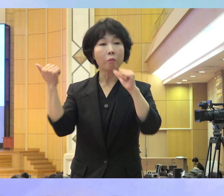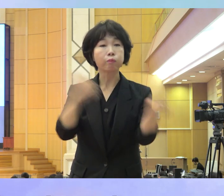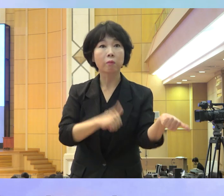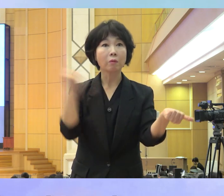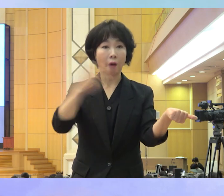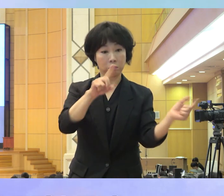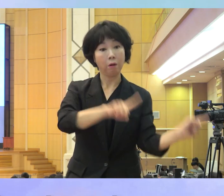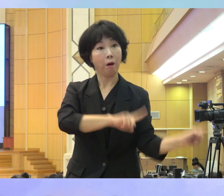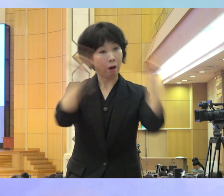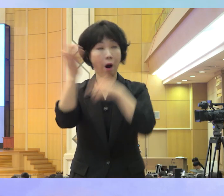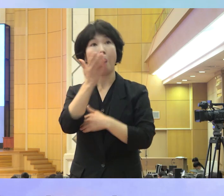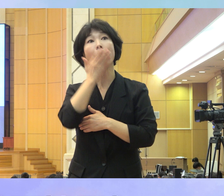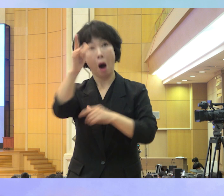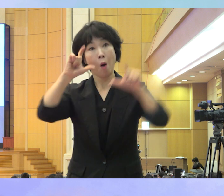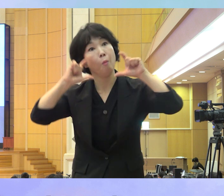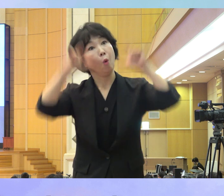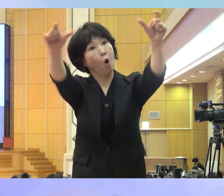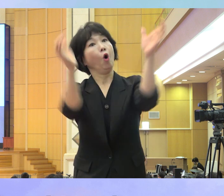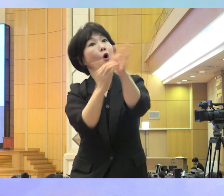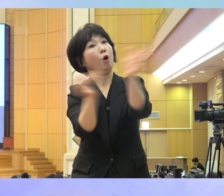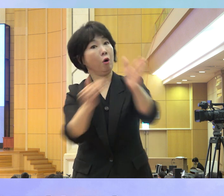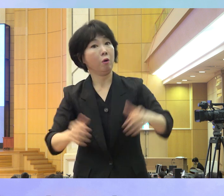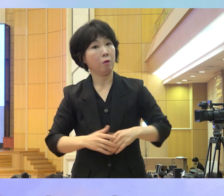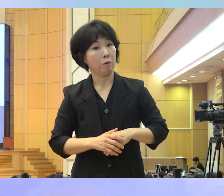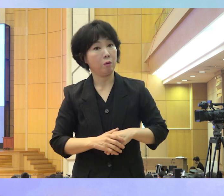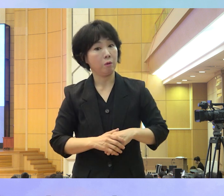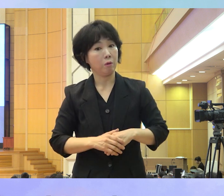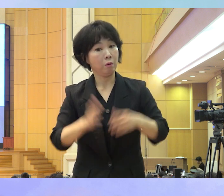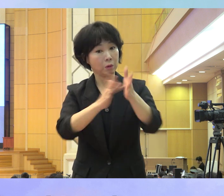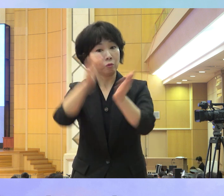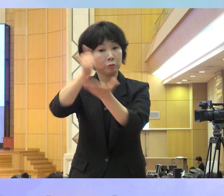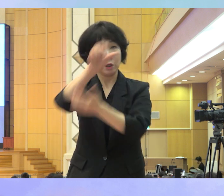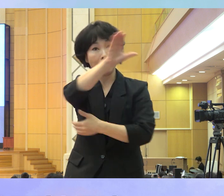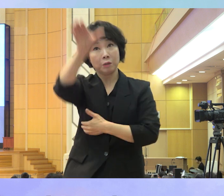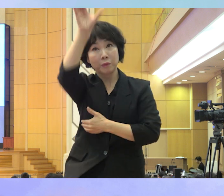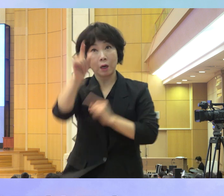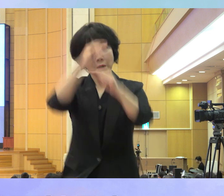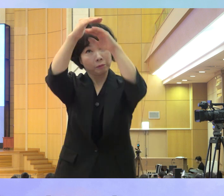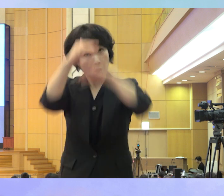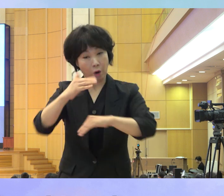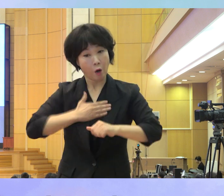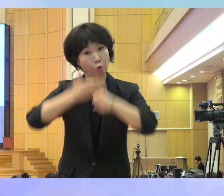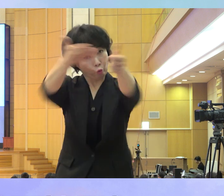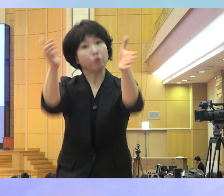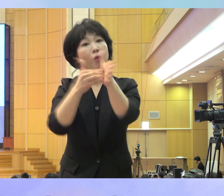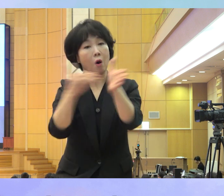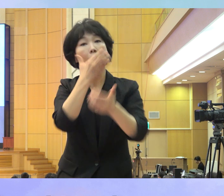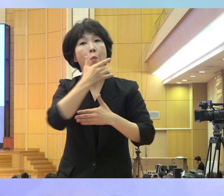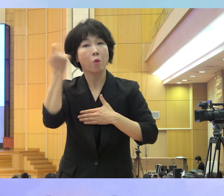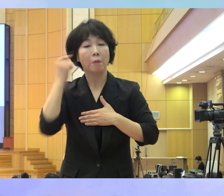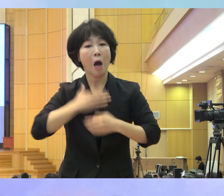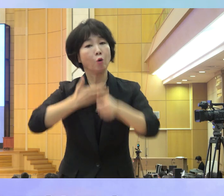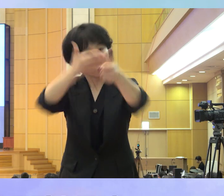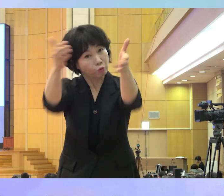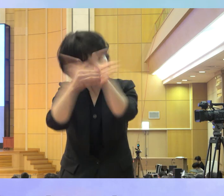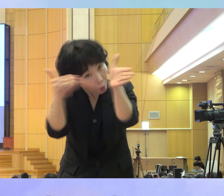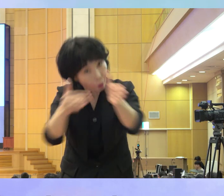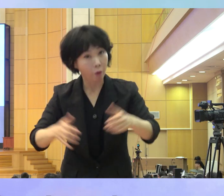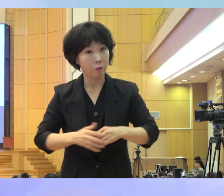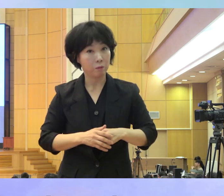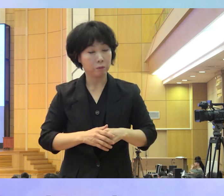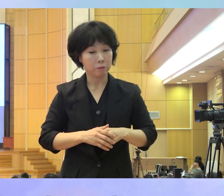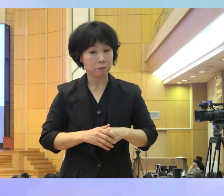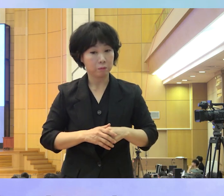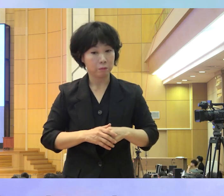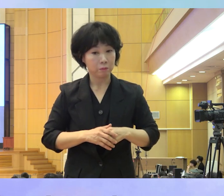살아나리라 하는 소위 십자가의 도에 대한 말씀을 증거했단 말이에요. 복음을 증거했단 말이에요. 근데